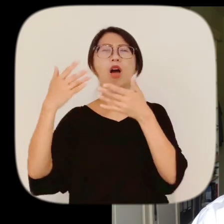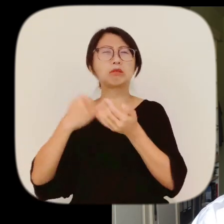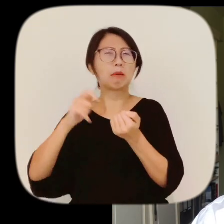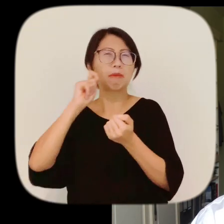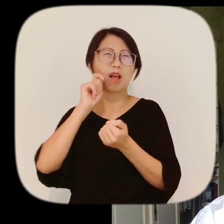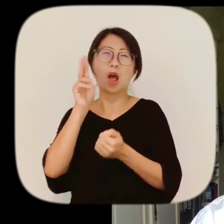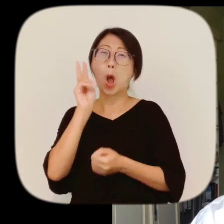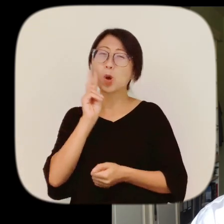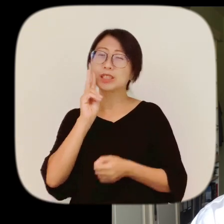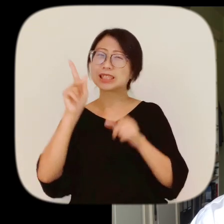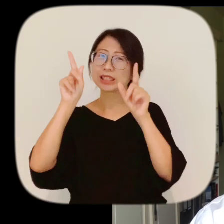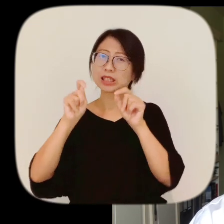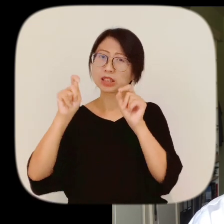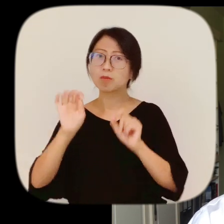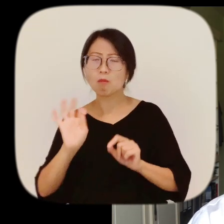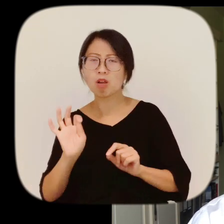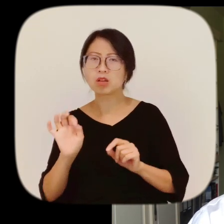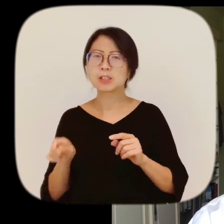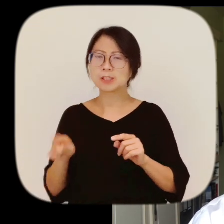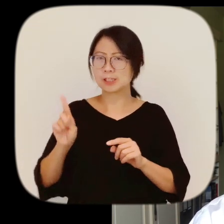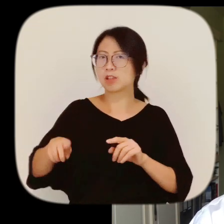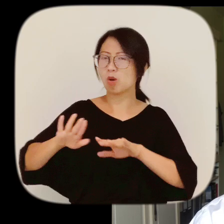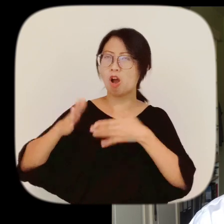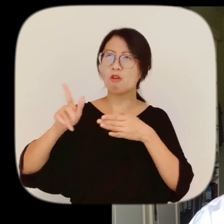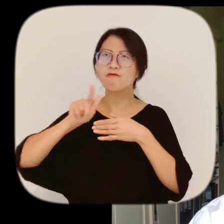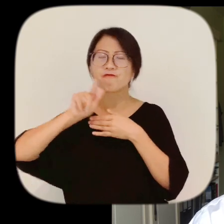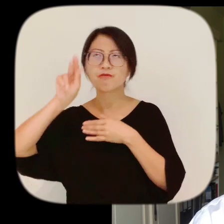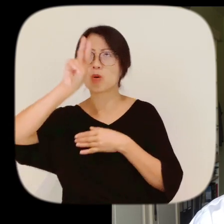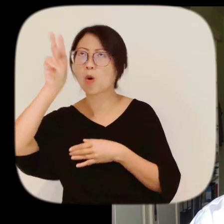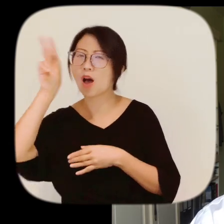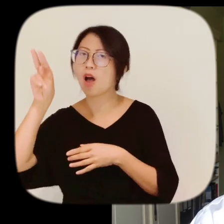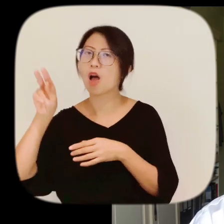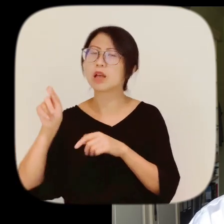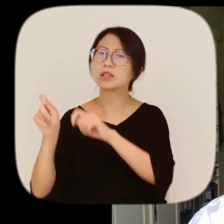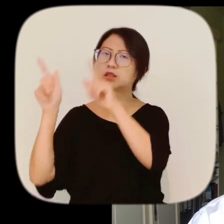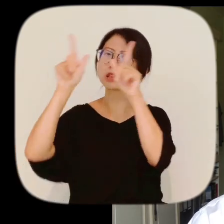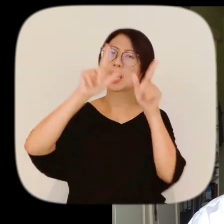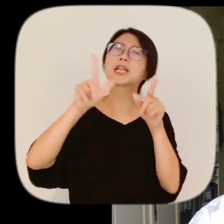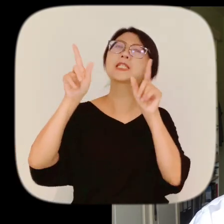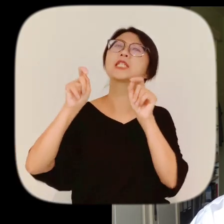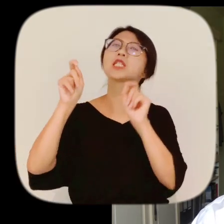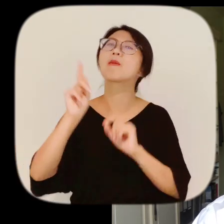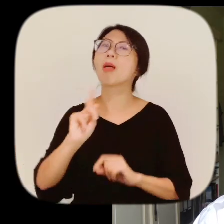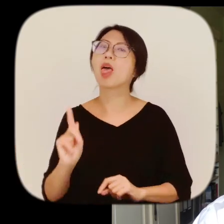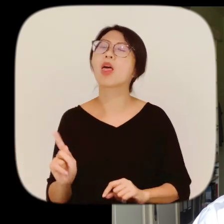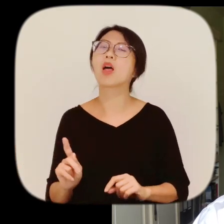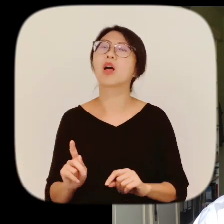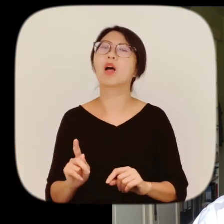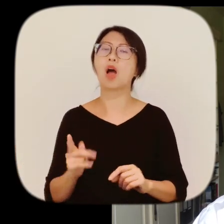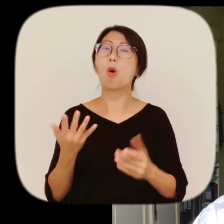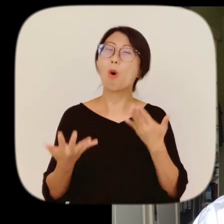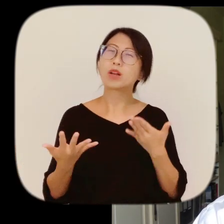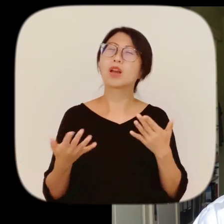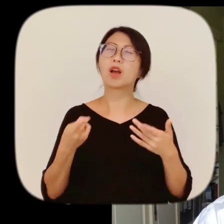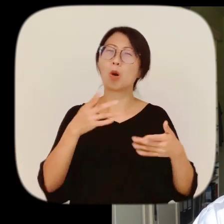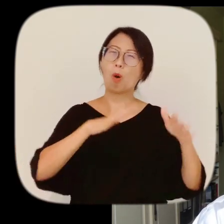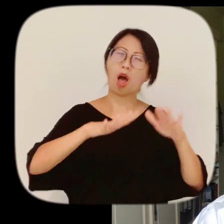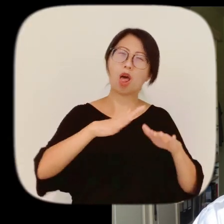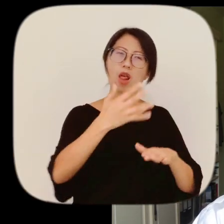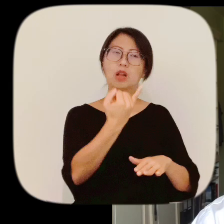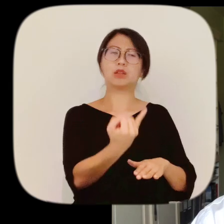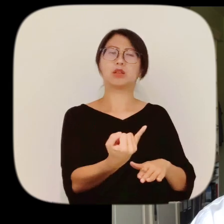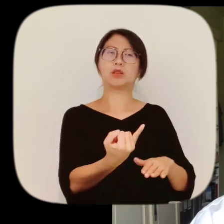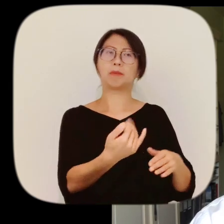perhaps one could never find sensein life with doubt firstexperiencing its